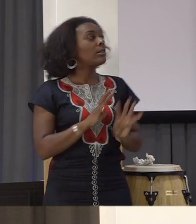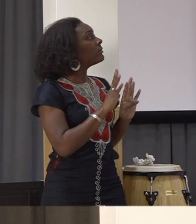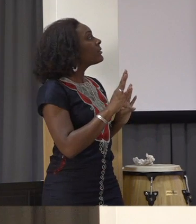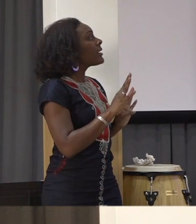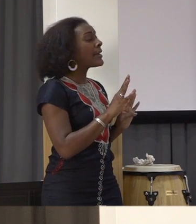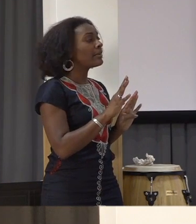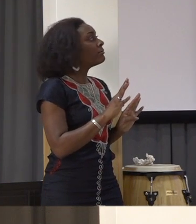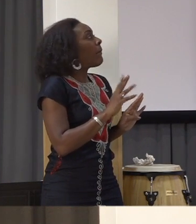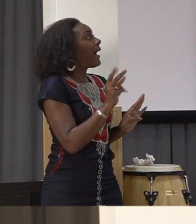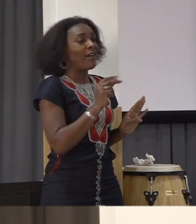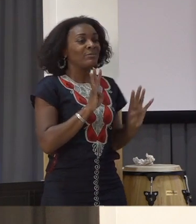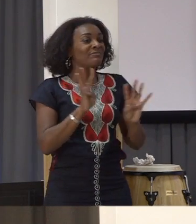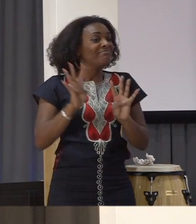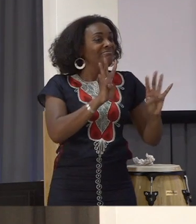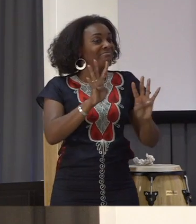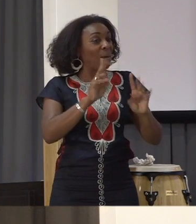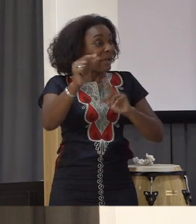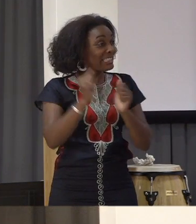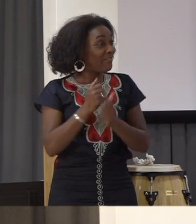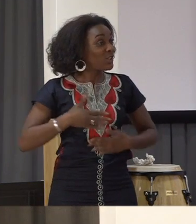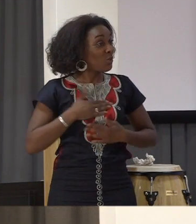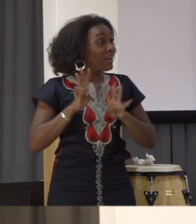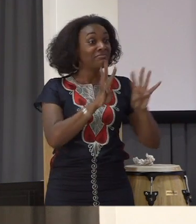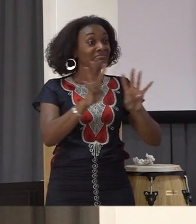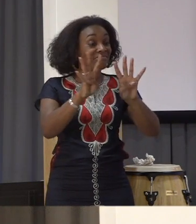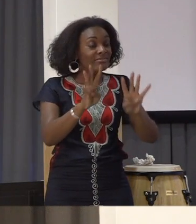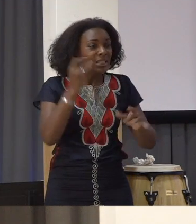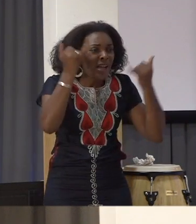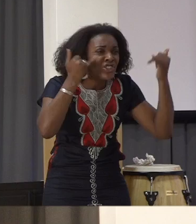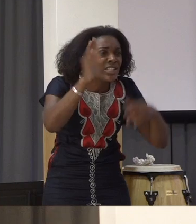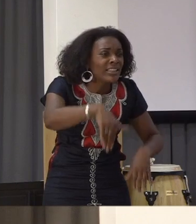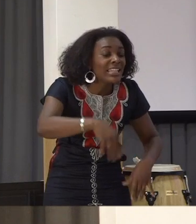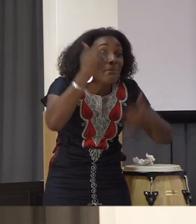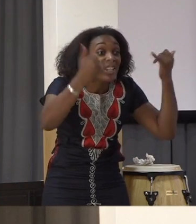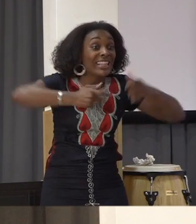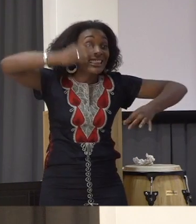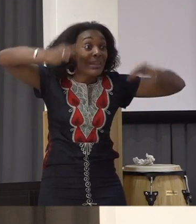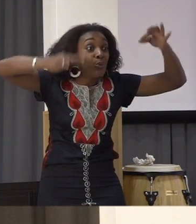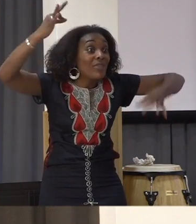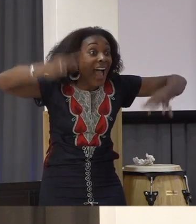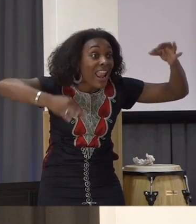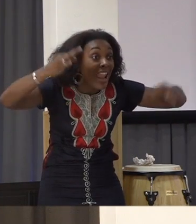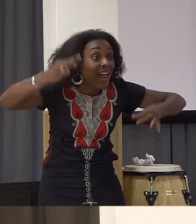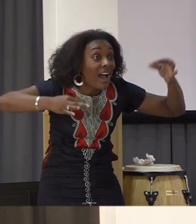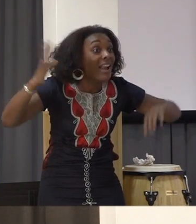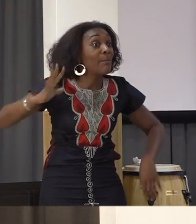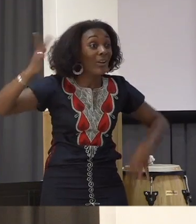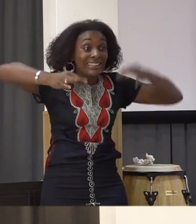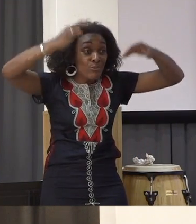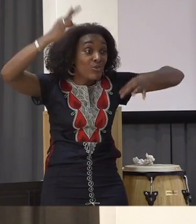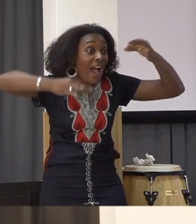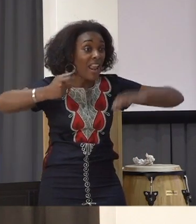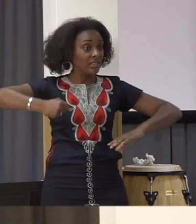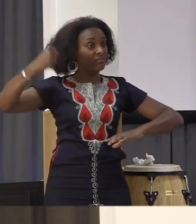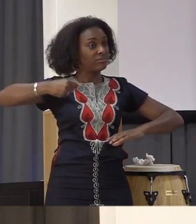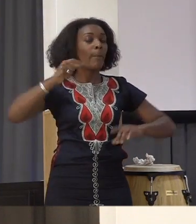bien. Ce verset est incroyable. Imaginez, on vous traîne devant le tribunal de l'époque, et ce